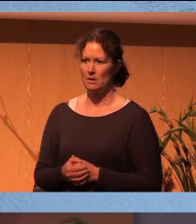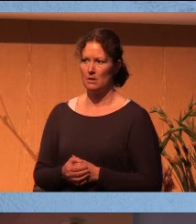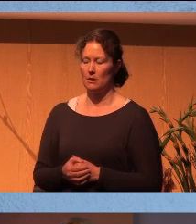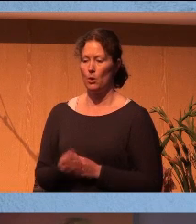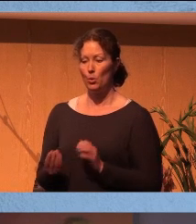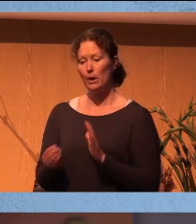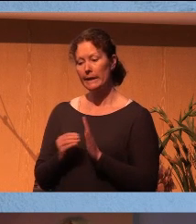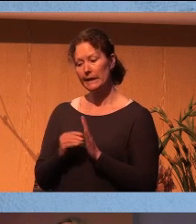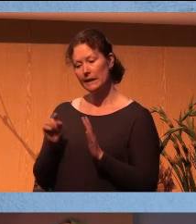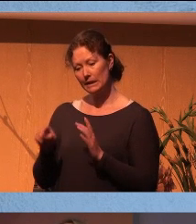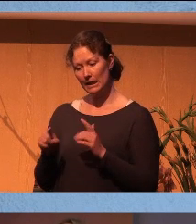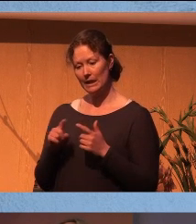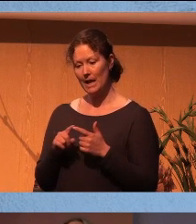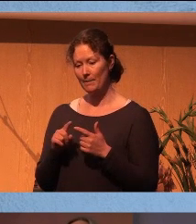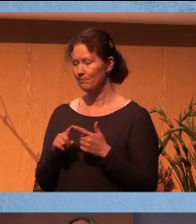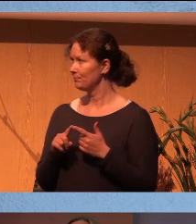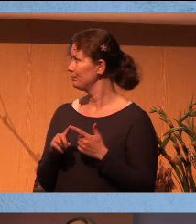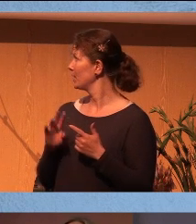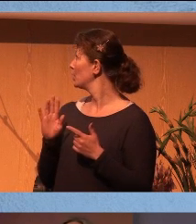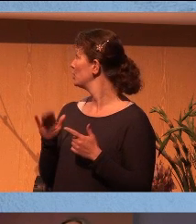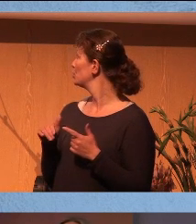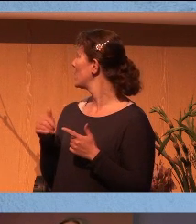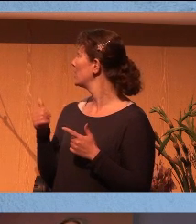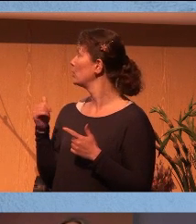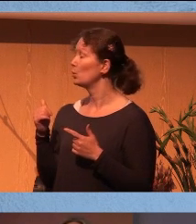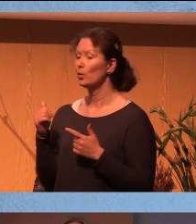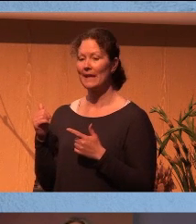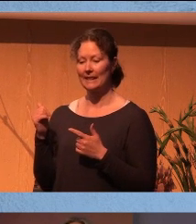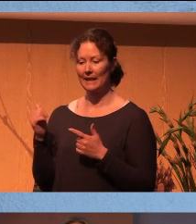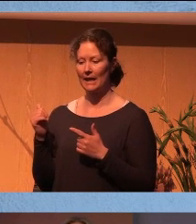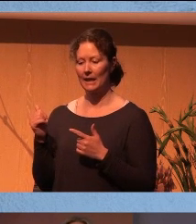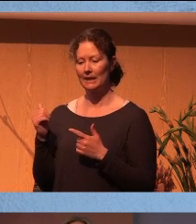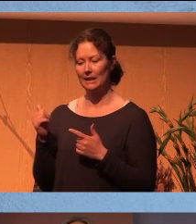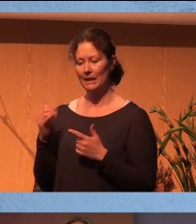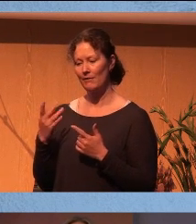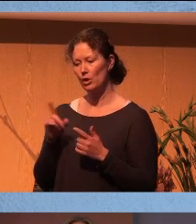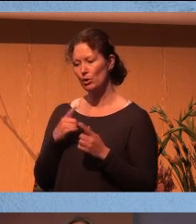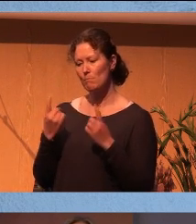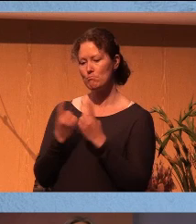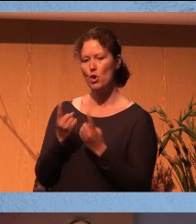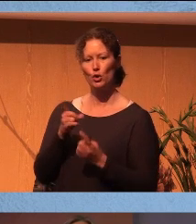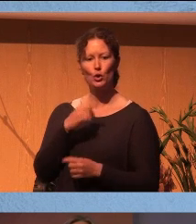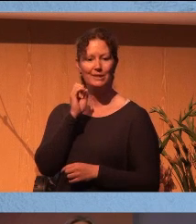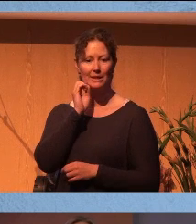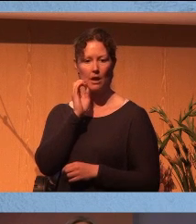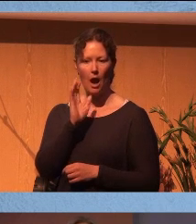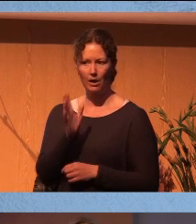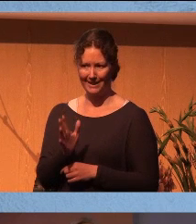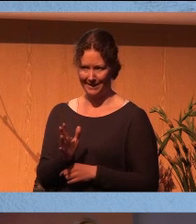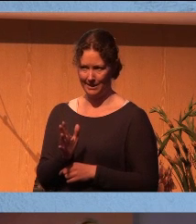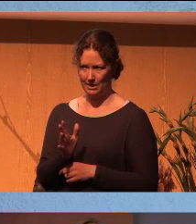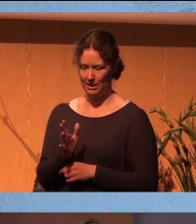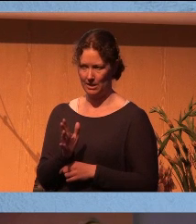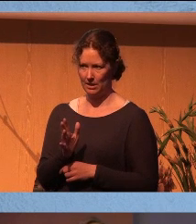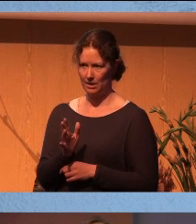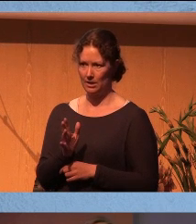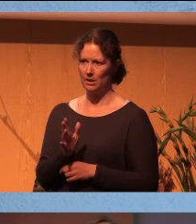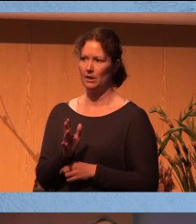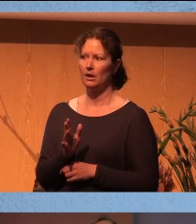i tillegg til det så det jo dette. Dette hva som møter oss daglig.